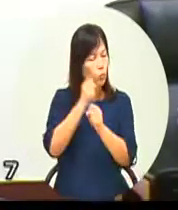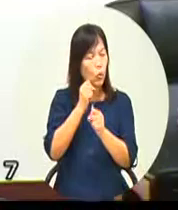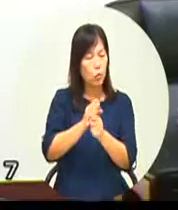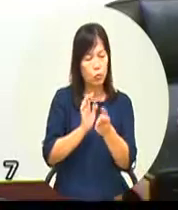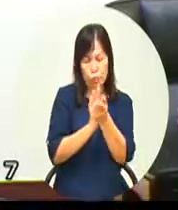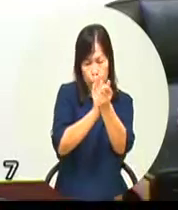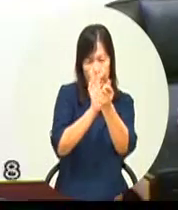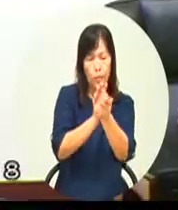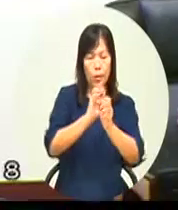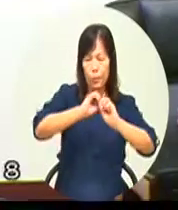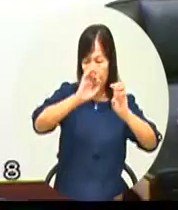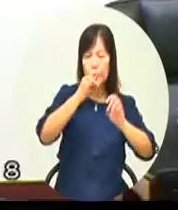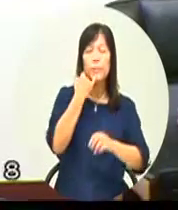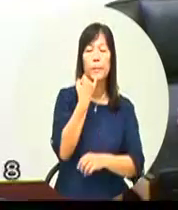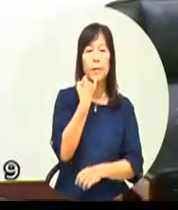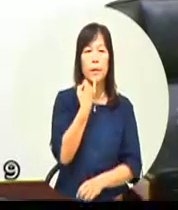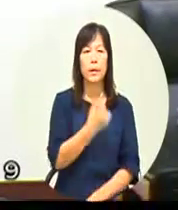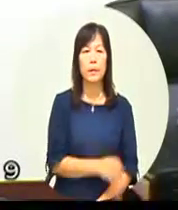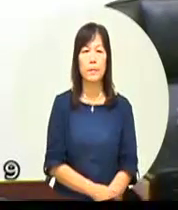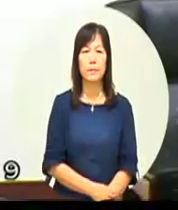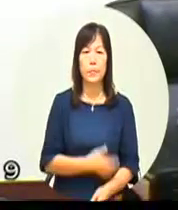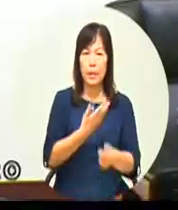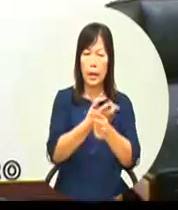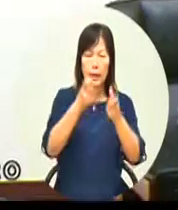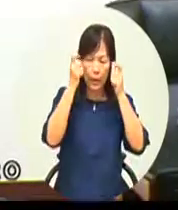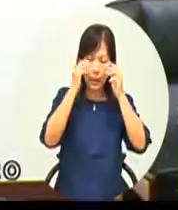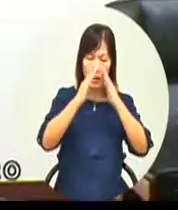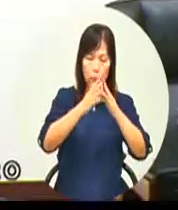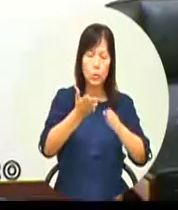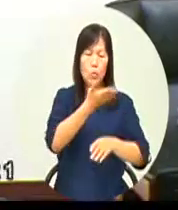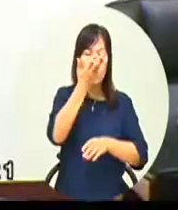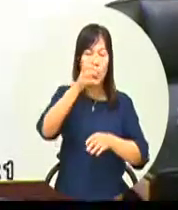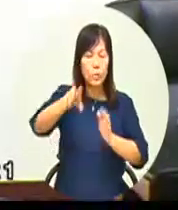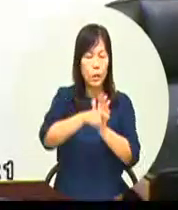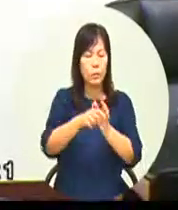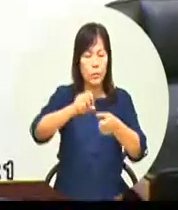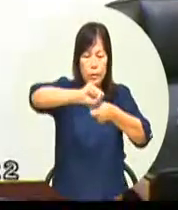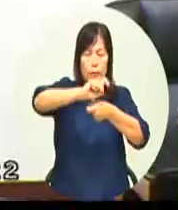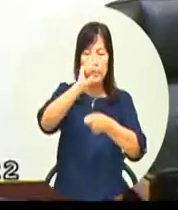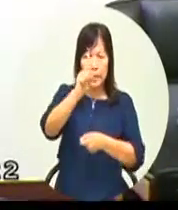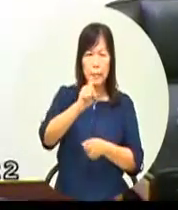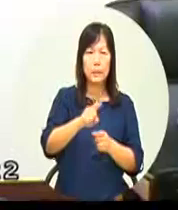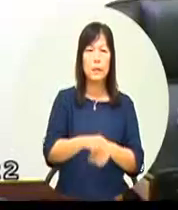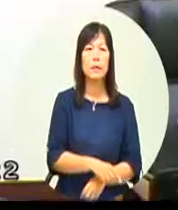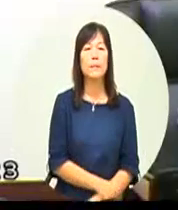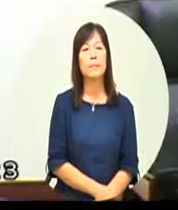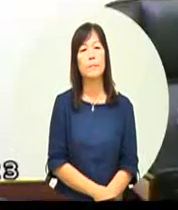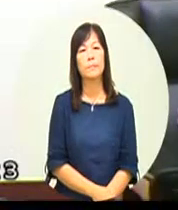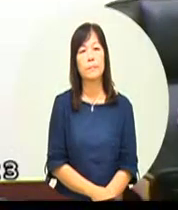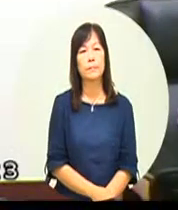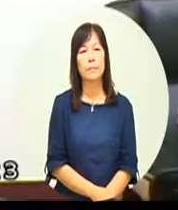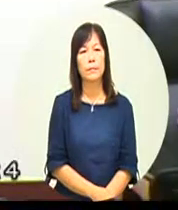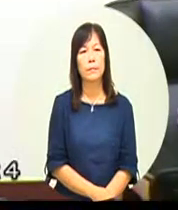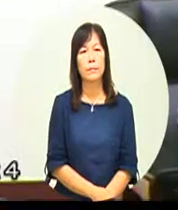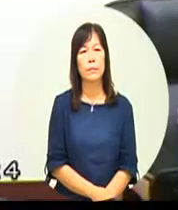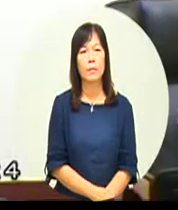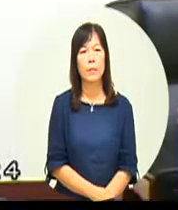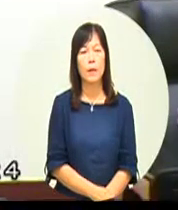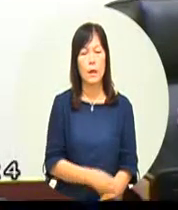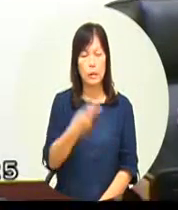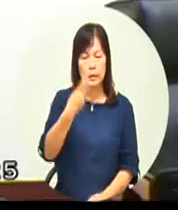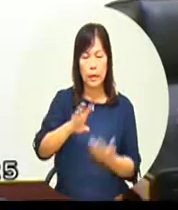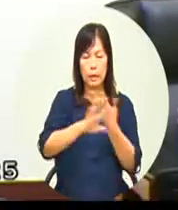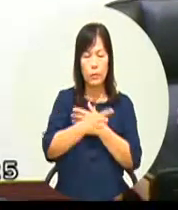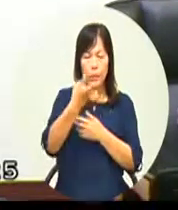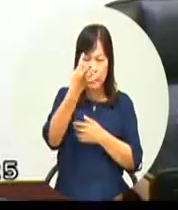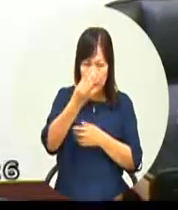推动的。然后让我们的高雄市的观光景点要多一个更有可看性哈。那另外几个问题哈，